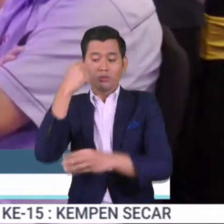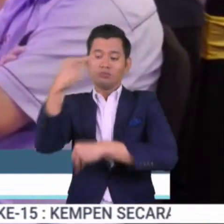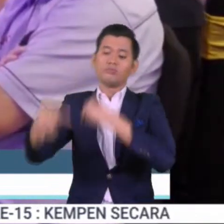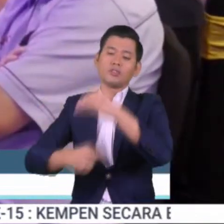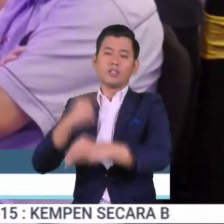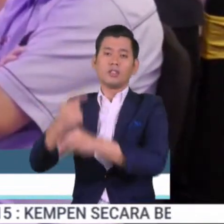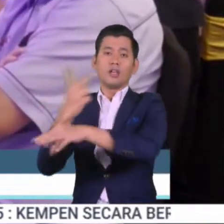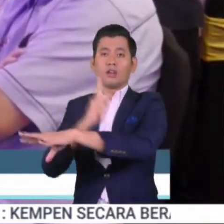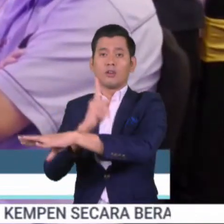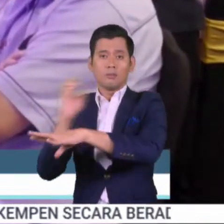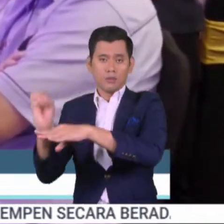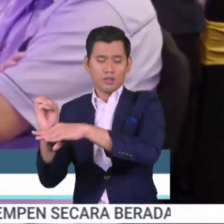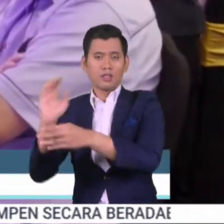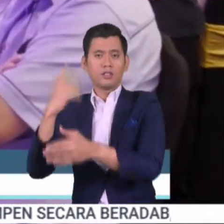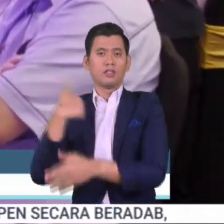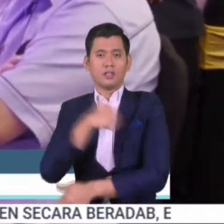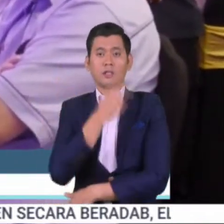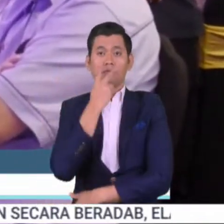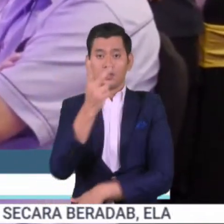penduduk